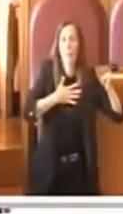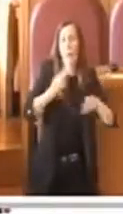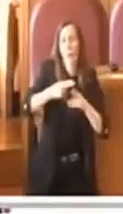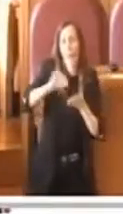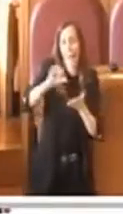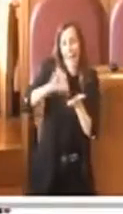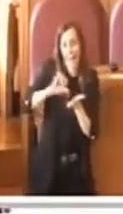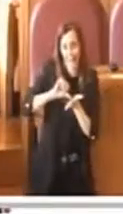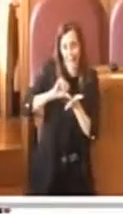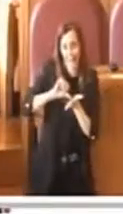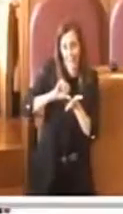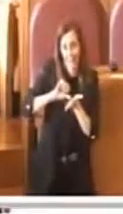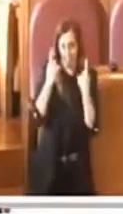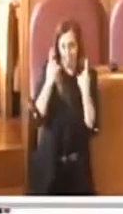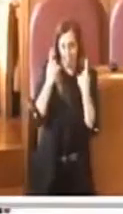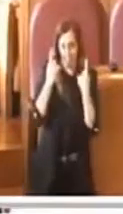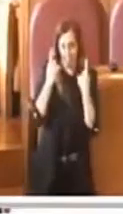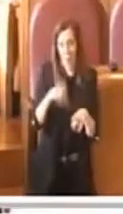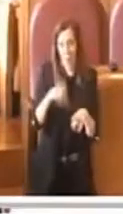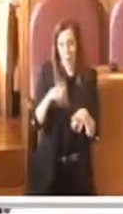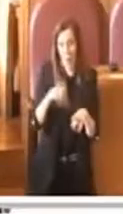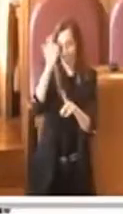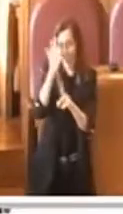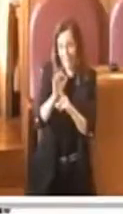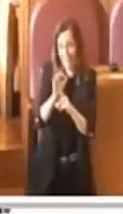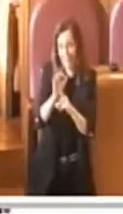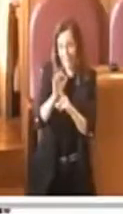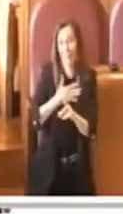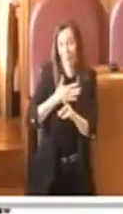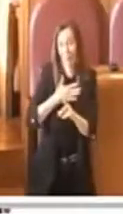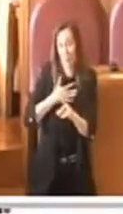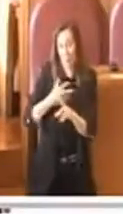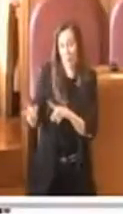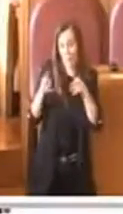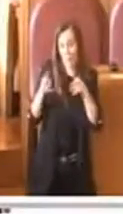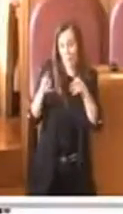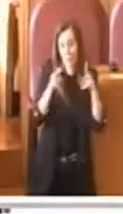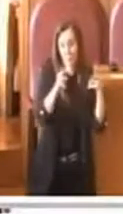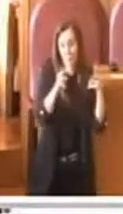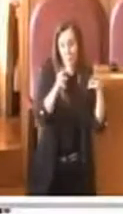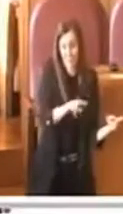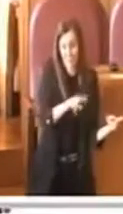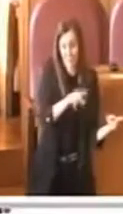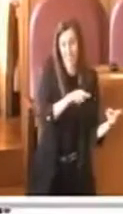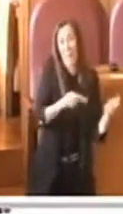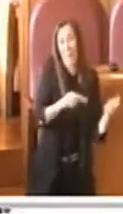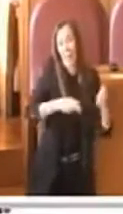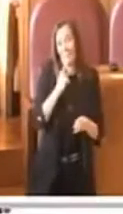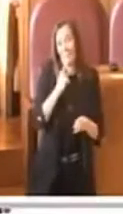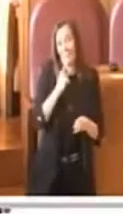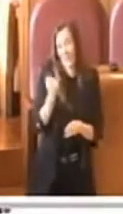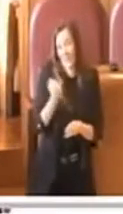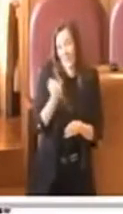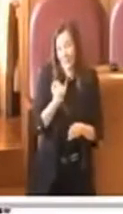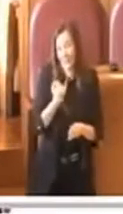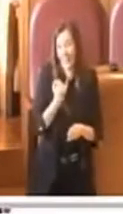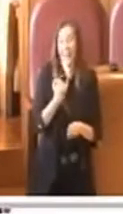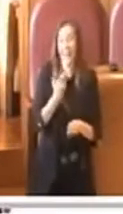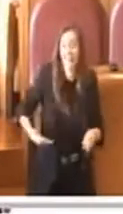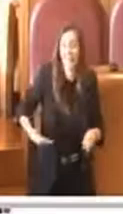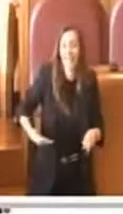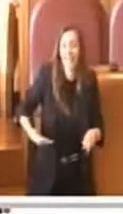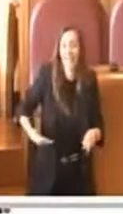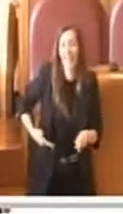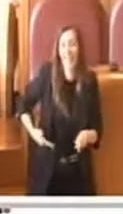Quindi è questo il vero, diciamo, il vero obiettivo di questo spostamento, oltre comunque a facilitare la vita dei consiglieri, sia presenti